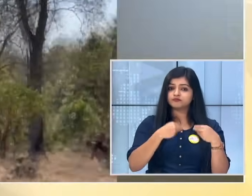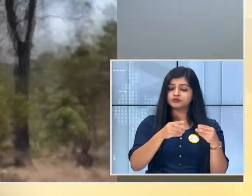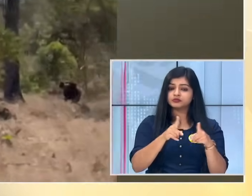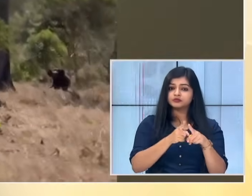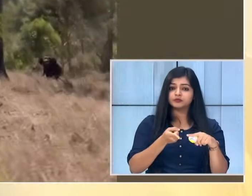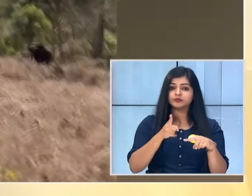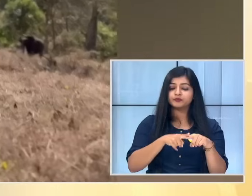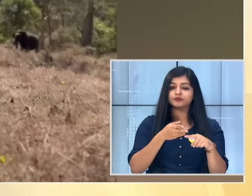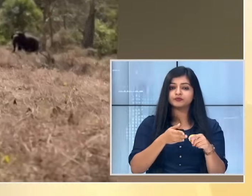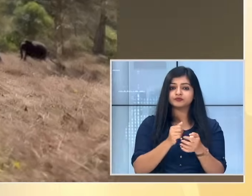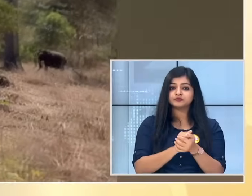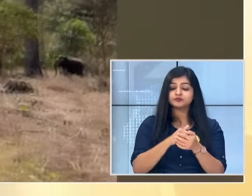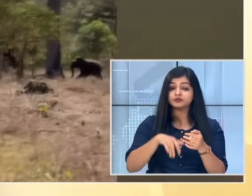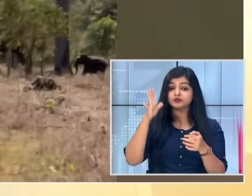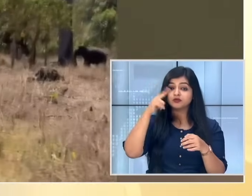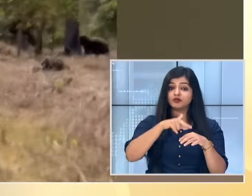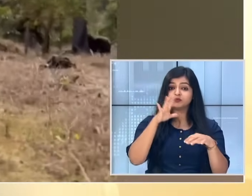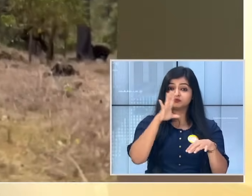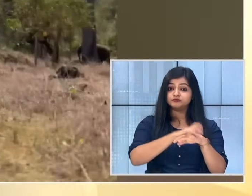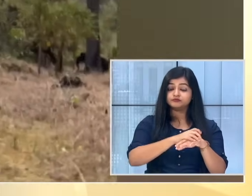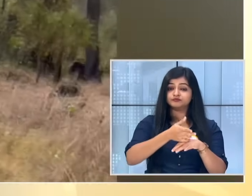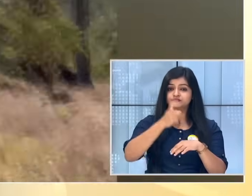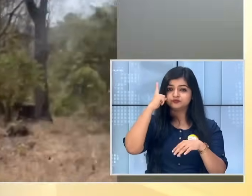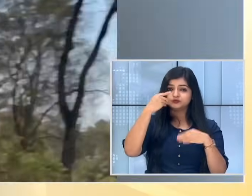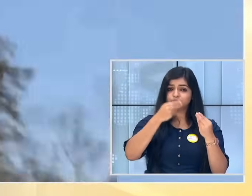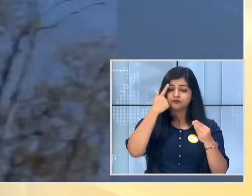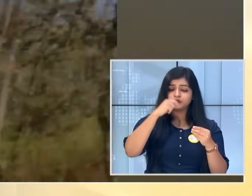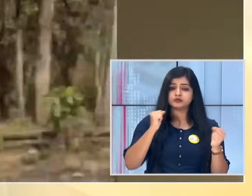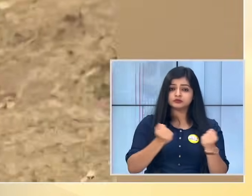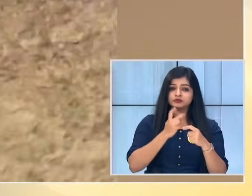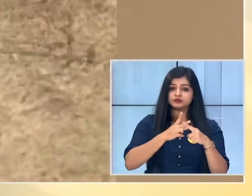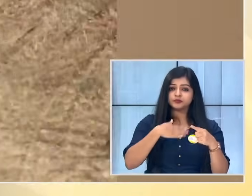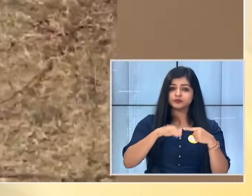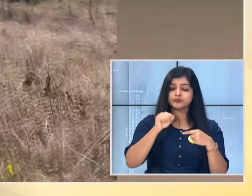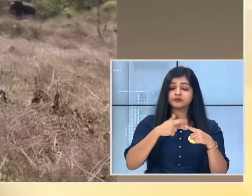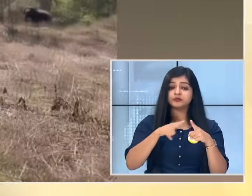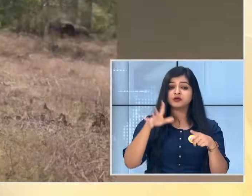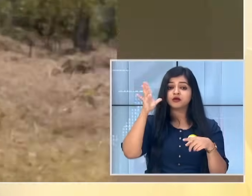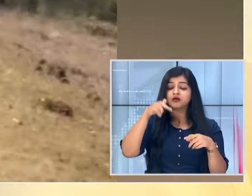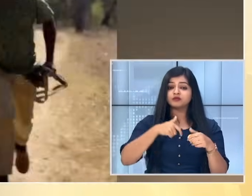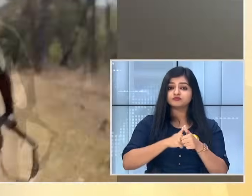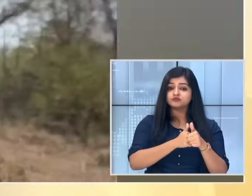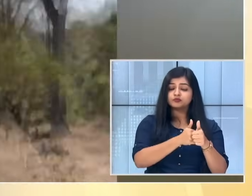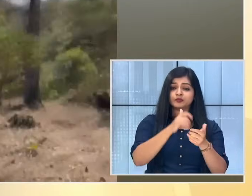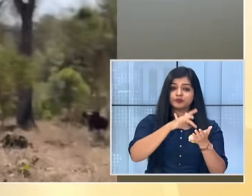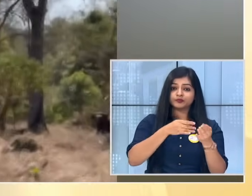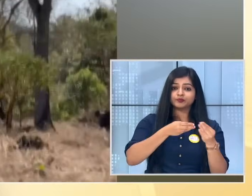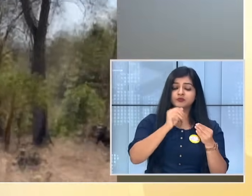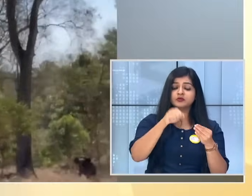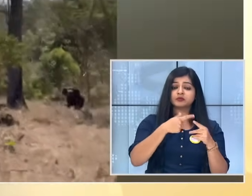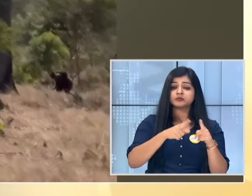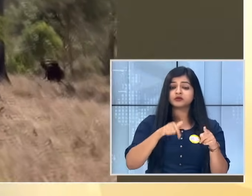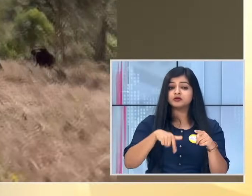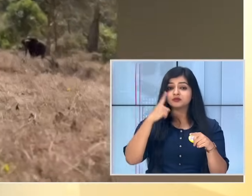കാര്യങ്ങൾ എത്തിയത്. എന്തായാലും ഇതിനെ പിടികൂടുക എന്നുള്ള ദൗത്യത്തിലേക്ക് തന്നെയാണ് പോകുന്നത്. പക്ഷേ ഈ ആനയുടെ അടുത്തേക്ക് ട്രാക്ക് ചെയ്തെത്താൻ കഴിയുന്നുണ്ടെങ്കിലും ഇതിനെ മയക്കുവെടി